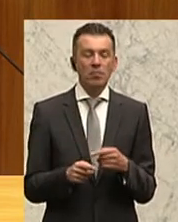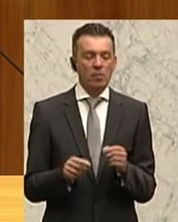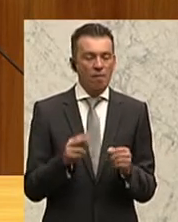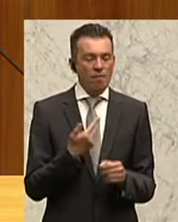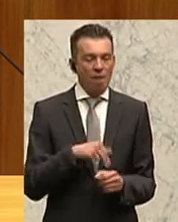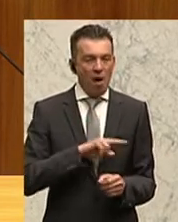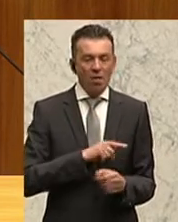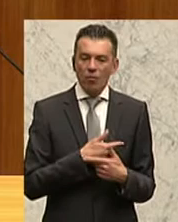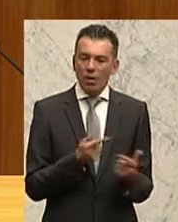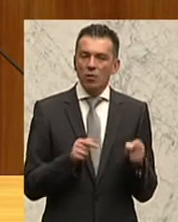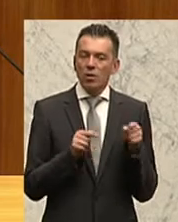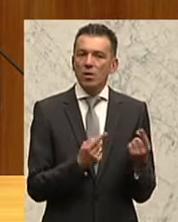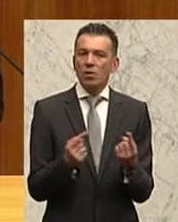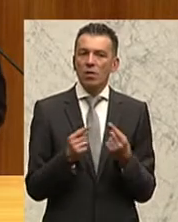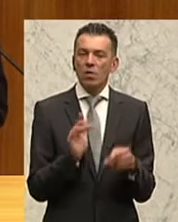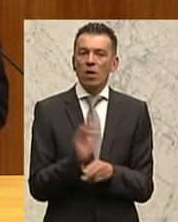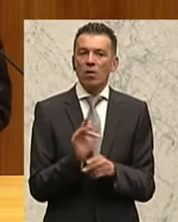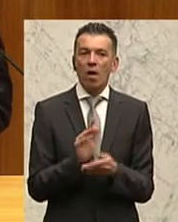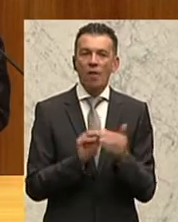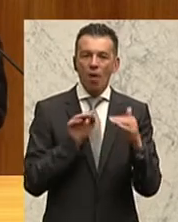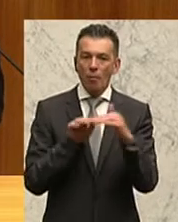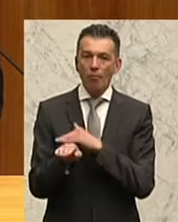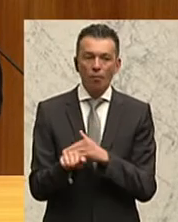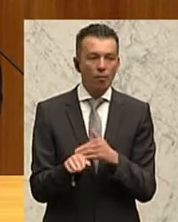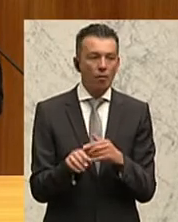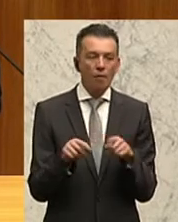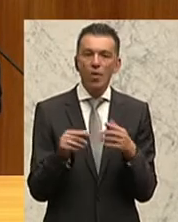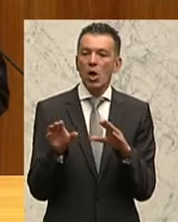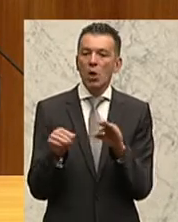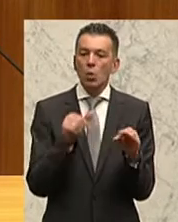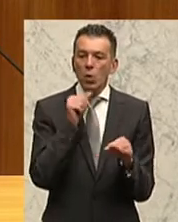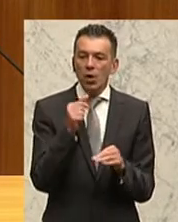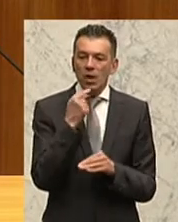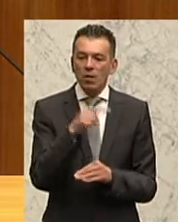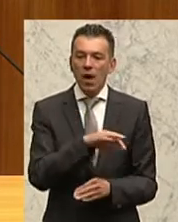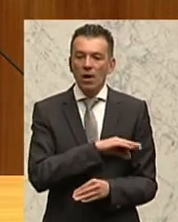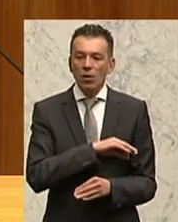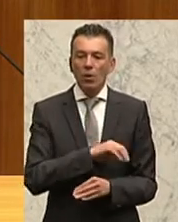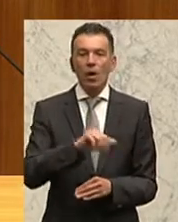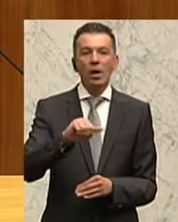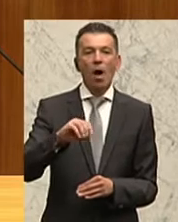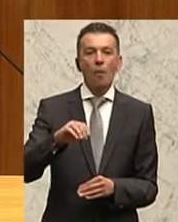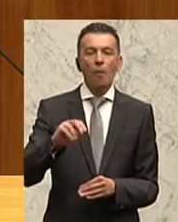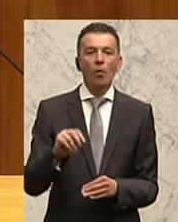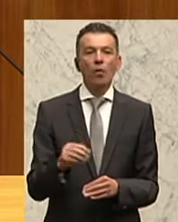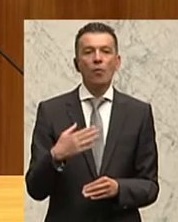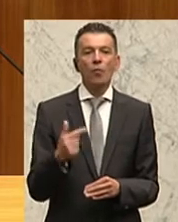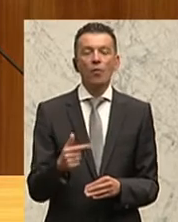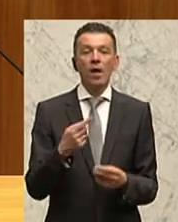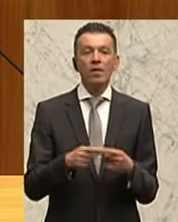kritischen Situation davonzulaufen. Das tun wir nicht, sagt der Kollege Amon. Das war am 25. April. Vor wenigen Tagen, sagt der